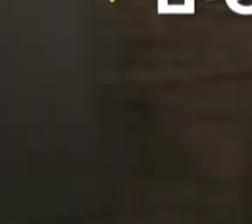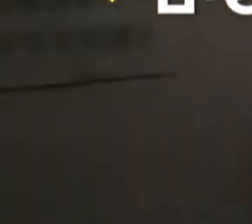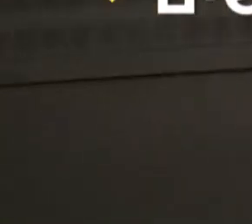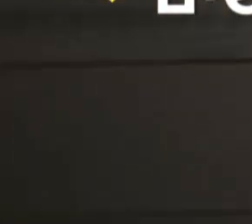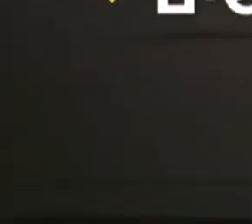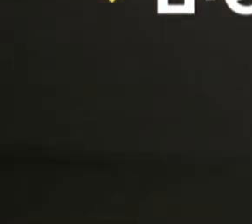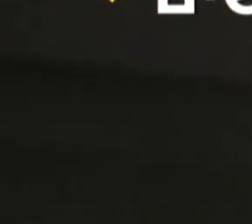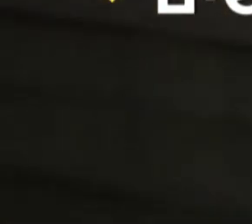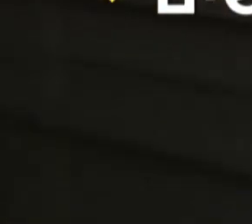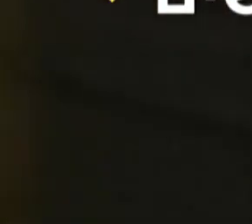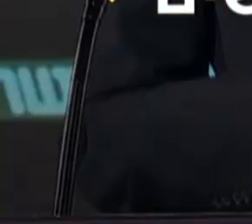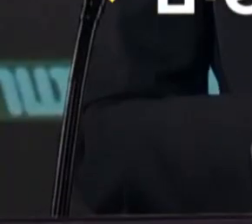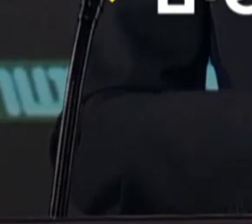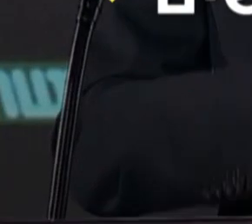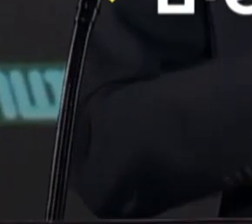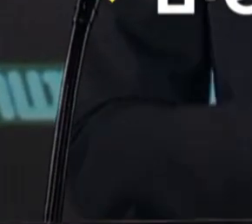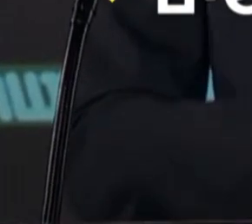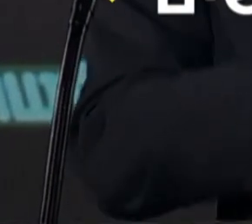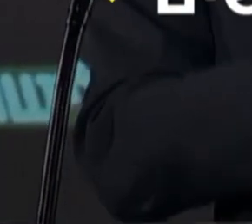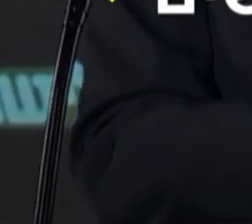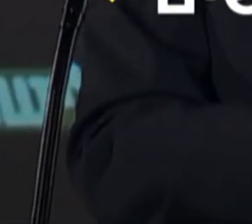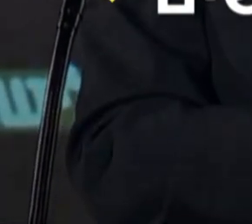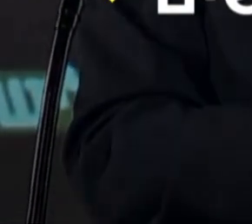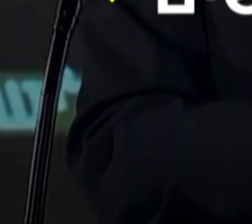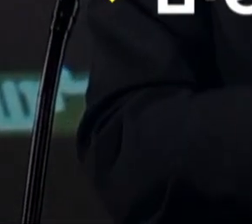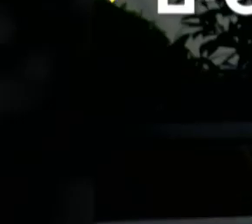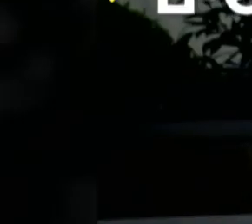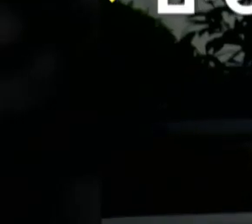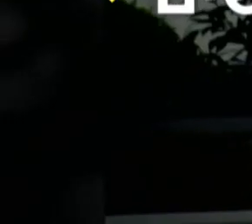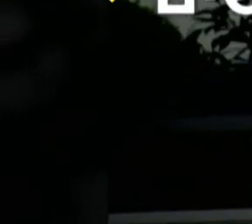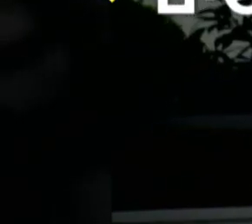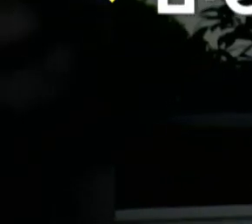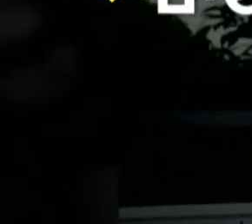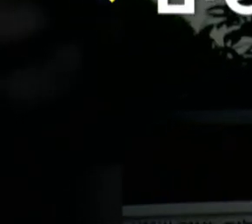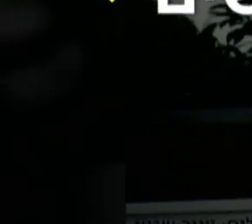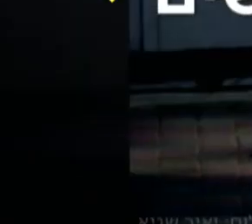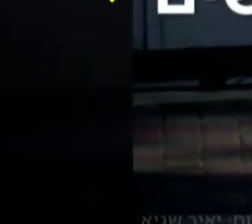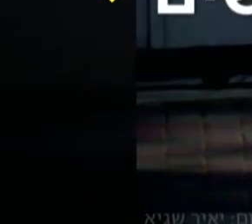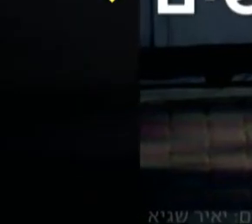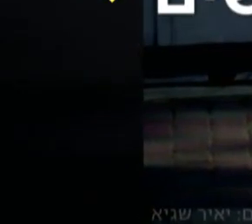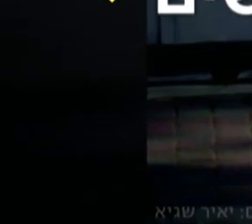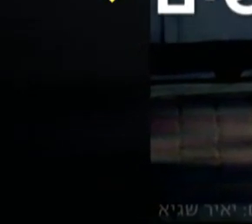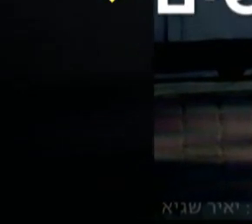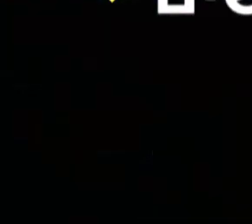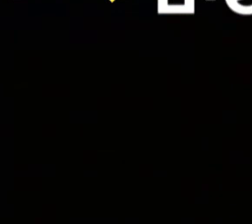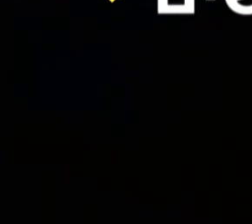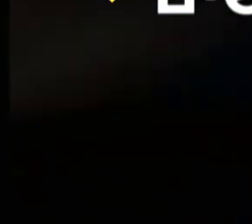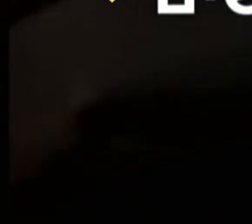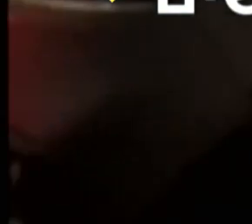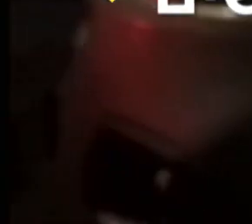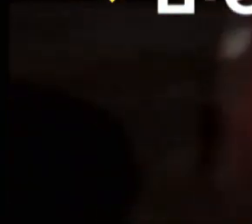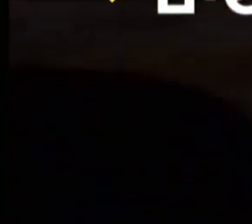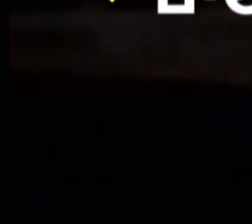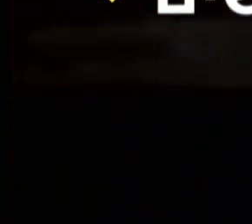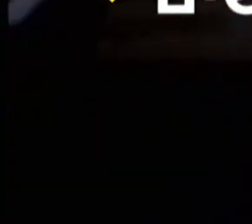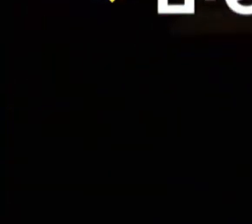המוגמר? מוקדם, מוקדם. גנץ ולפיד לקראת איחוד. מיד פרטים על ההסכם המתגבש. אתה אופטימי בשלב